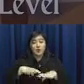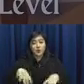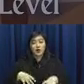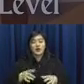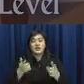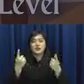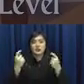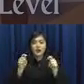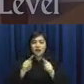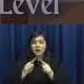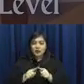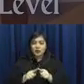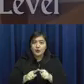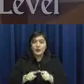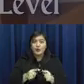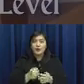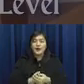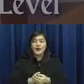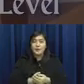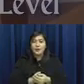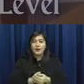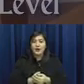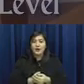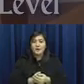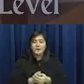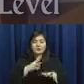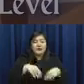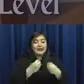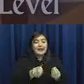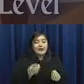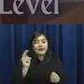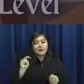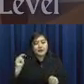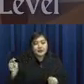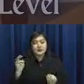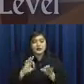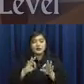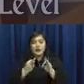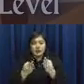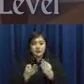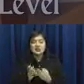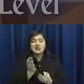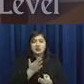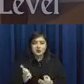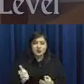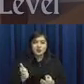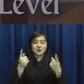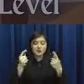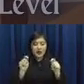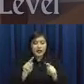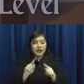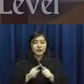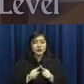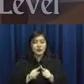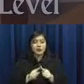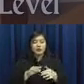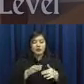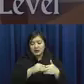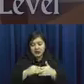iyong pamilya, maliban sa Diyos ha, at pinipilit mo itaguyod sa sarili mo ang iyong pamilya, naghihirap ka para sa